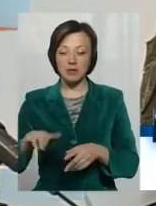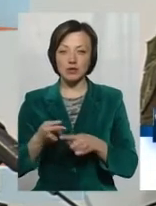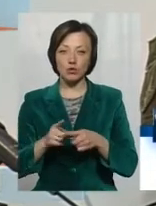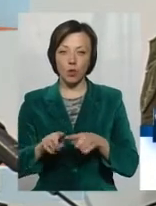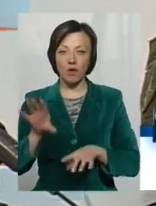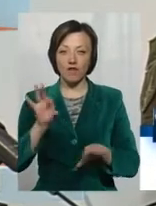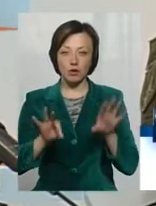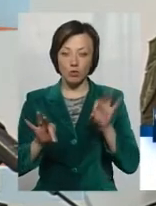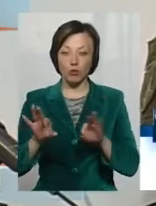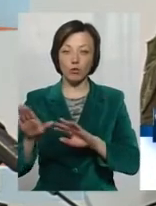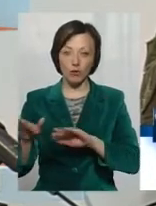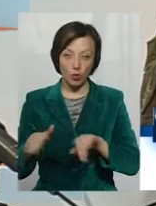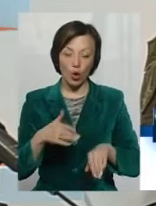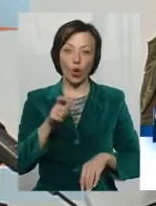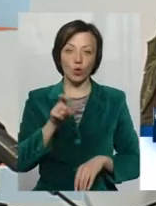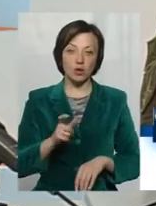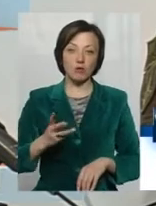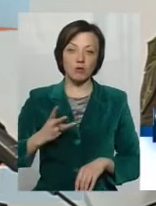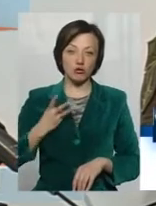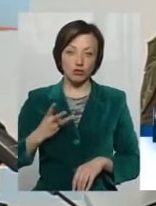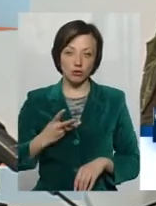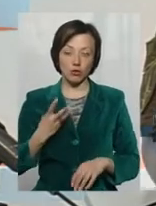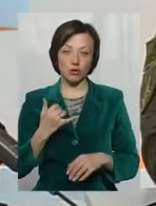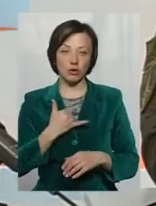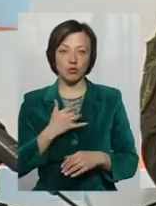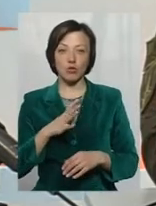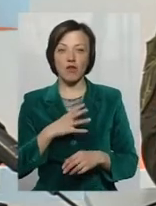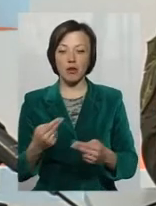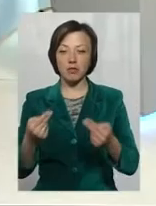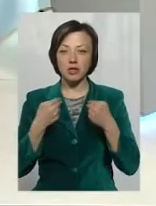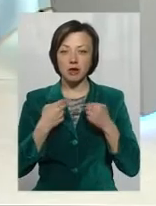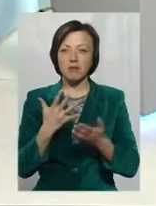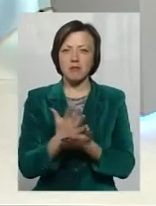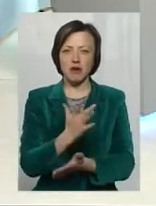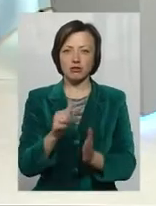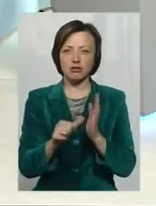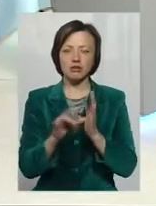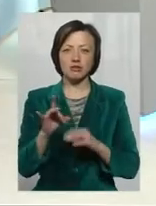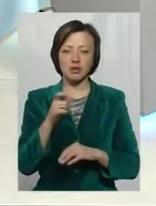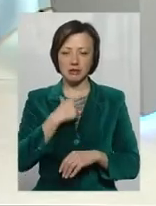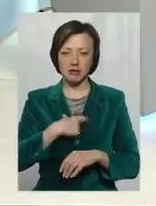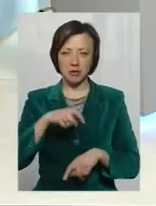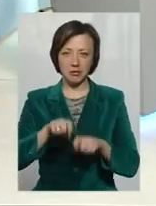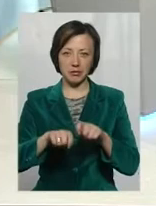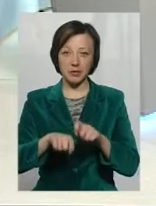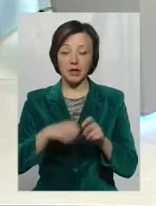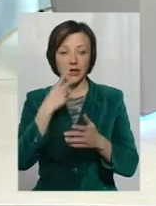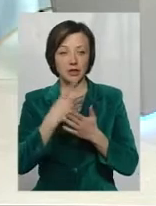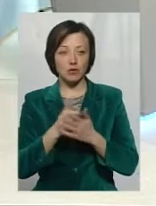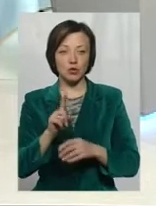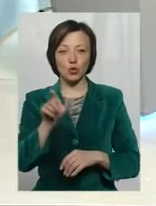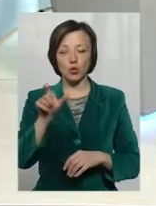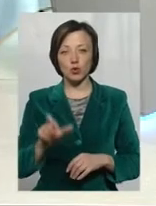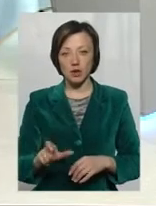пройдений, і людина бажає, у нас буває так, що приїжджають до нас по 5-6 разів попробувати себе. І вже дивлячись на те, що в